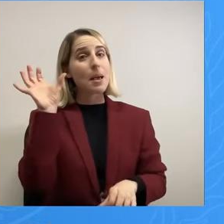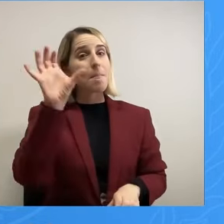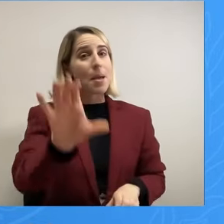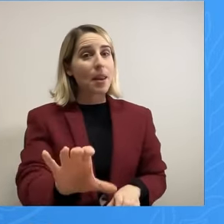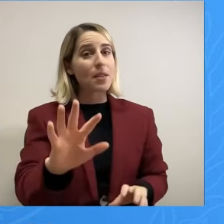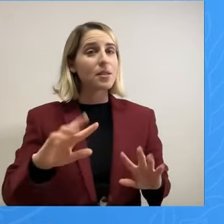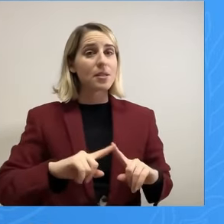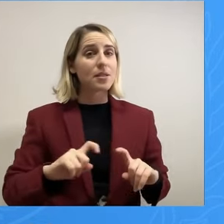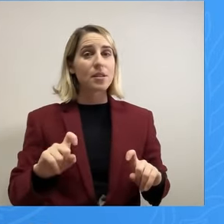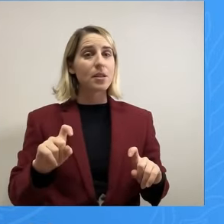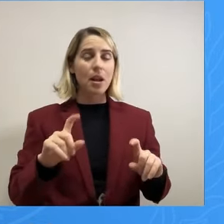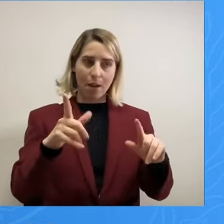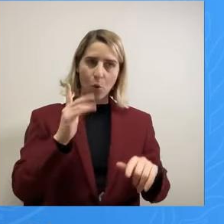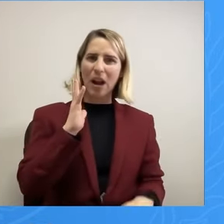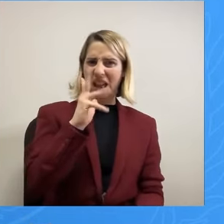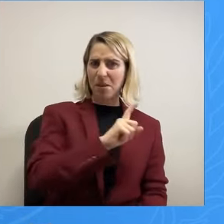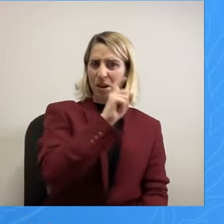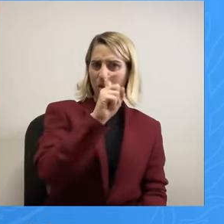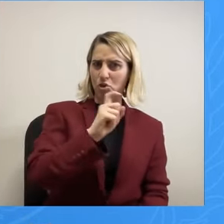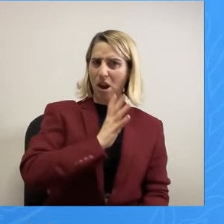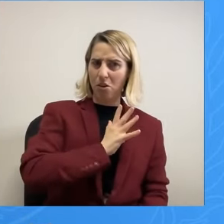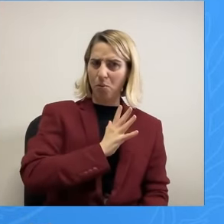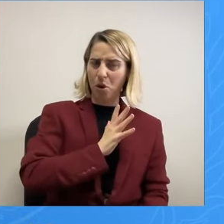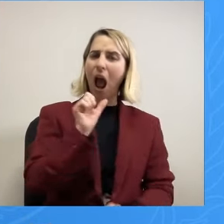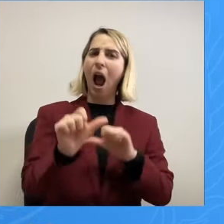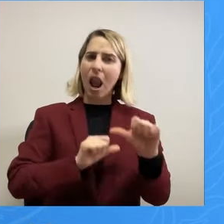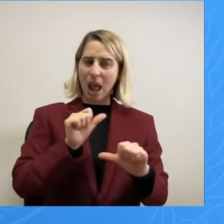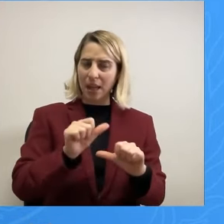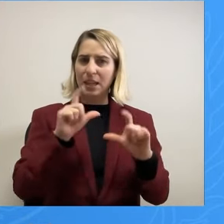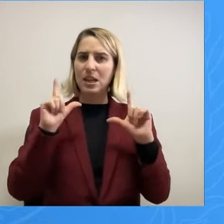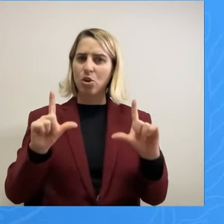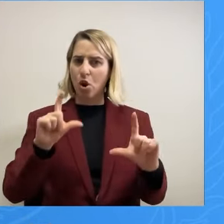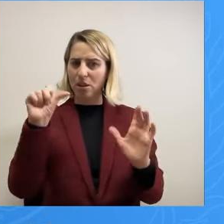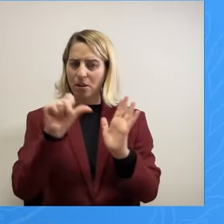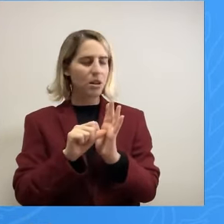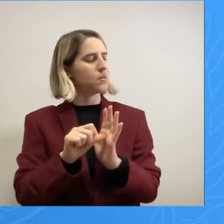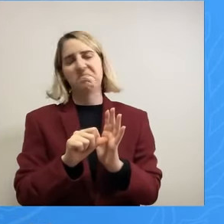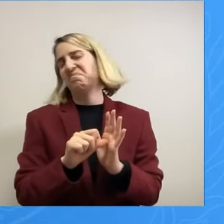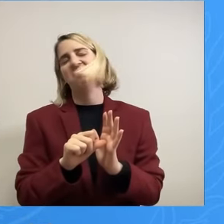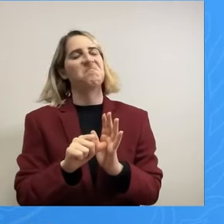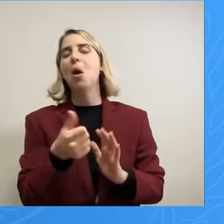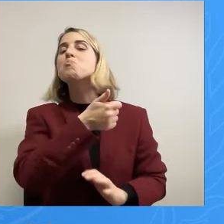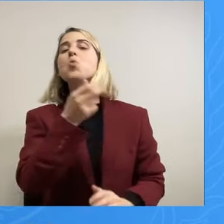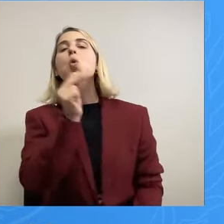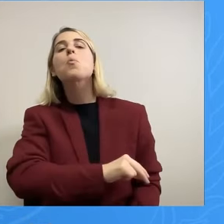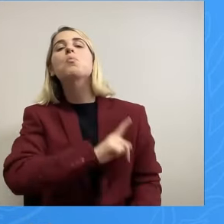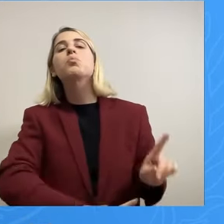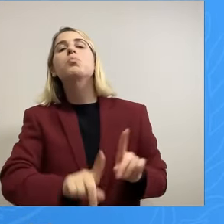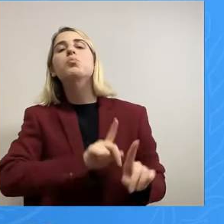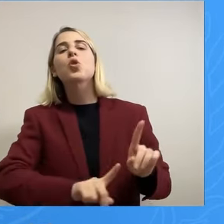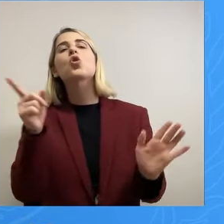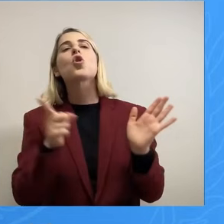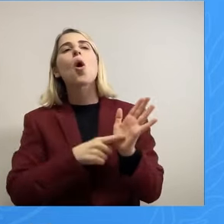δεν αφορούν ούτε την καθημερινότητα, ούτε την αλλαγή της εικόνας της Αθήνας. Είναι χαρακτηριστικό